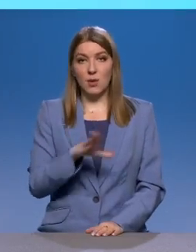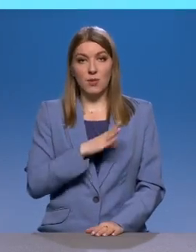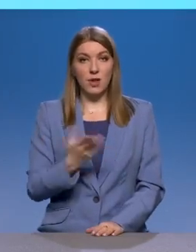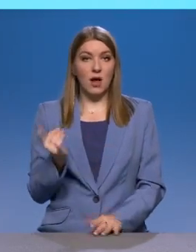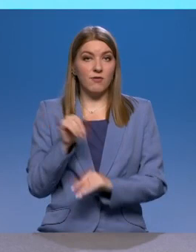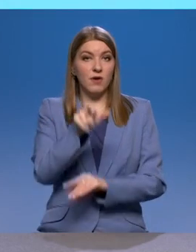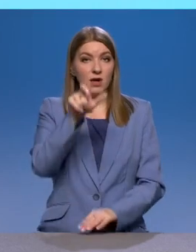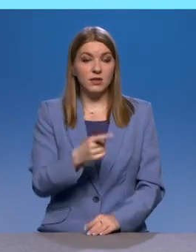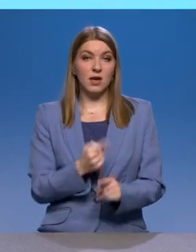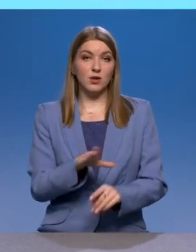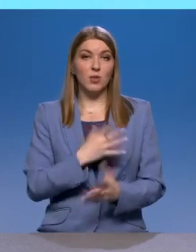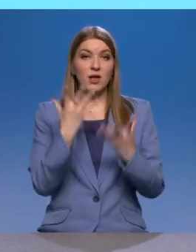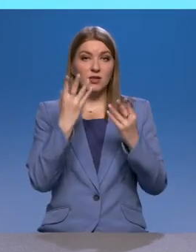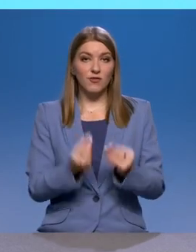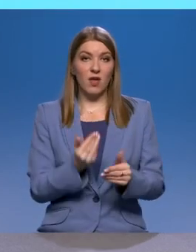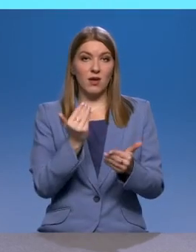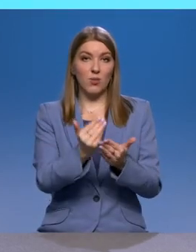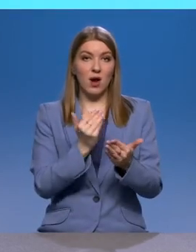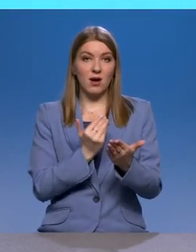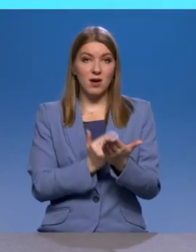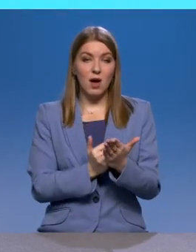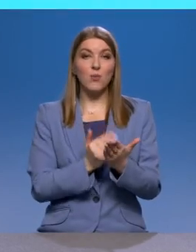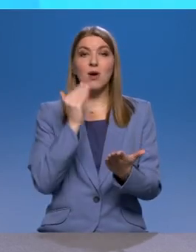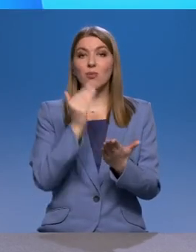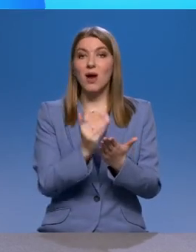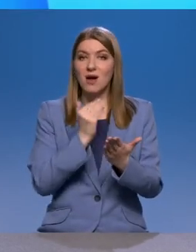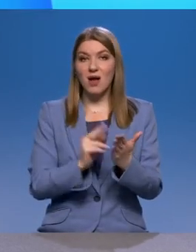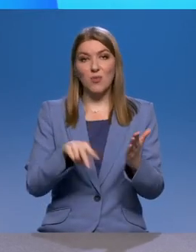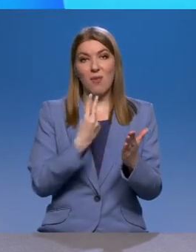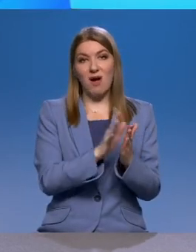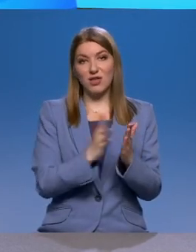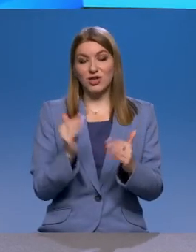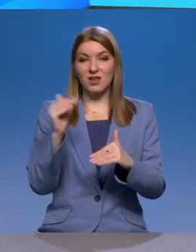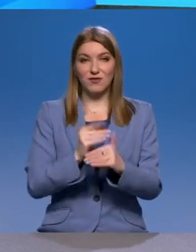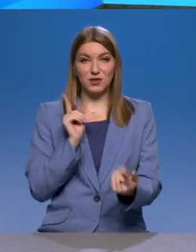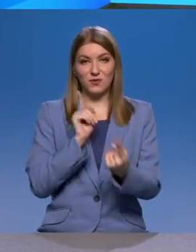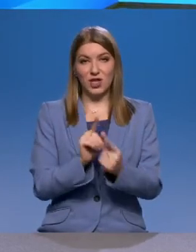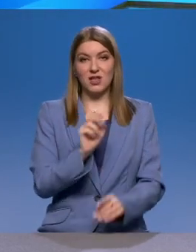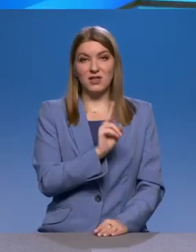была дневная программа «Отражение». Вечером встречайте Константина Чурикова. До свидания.